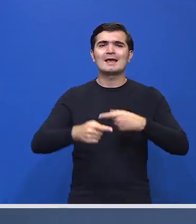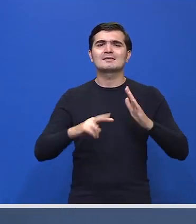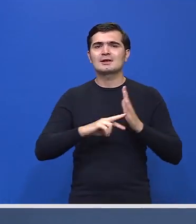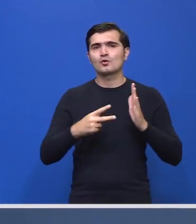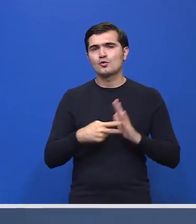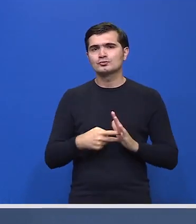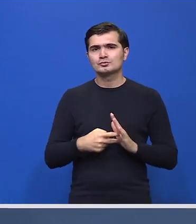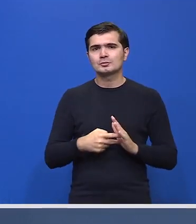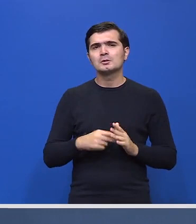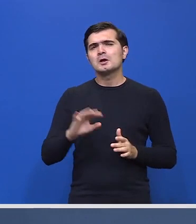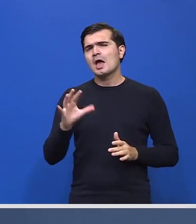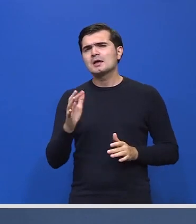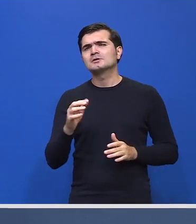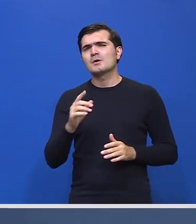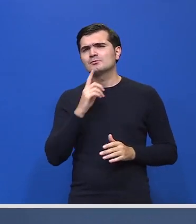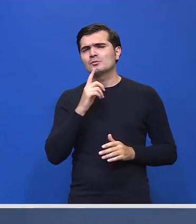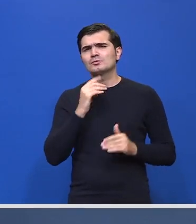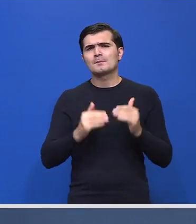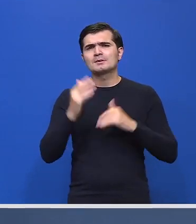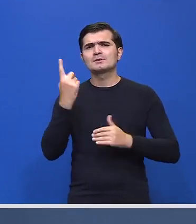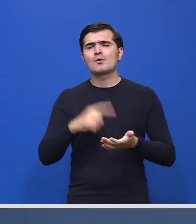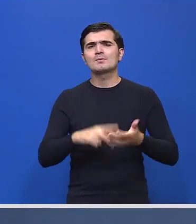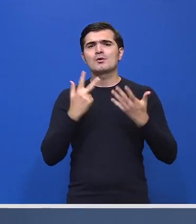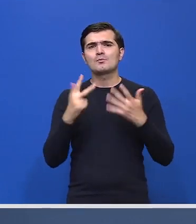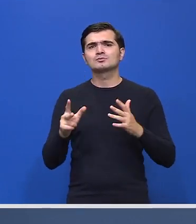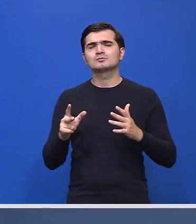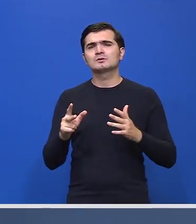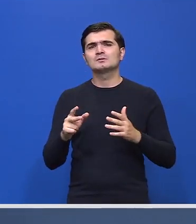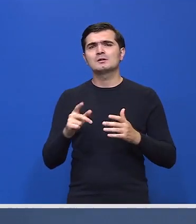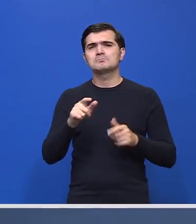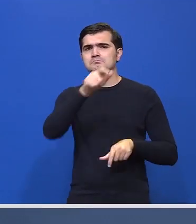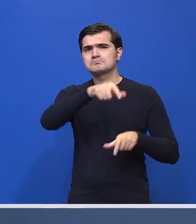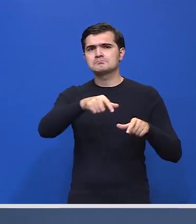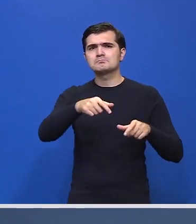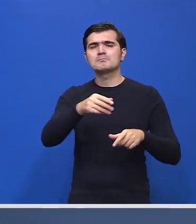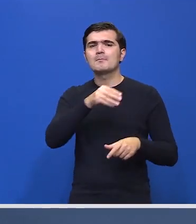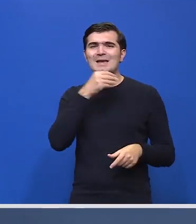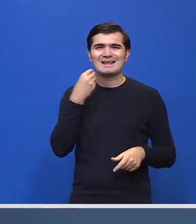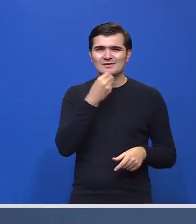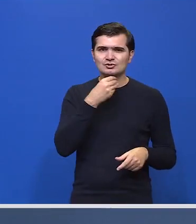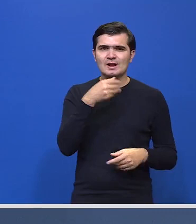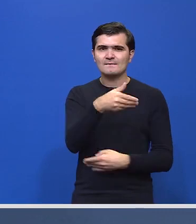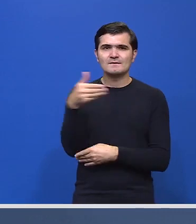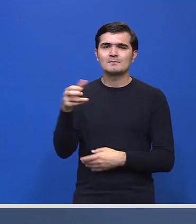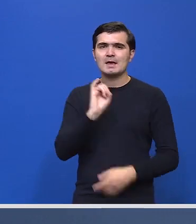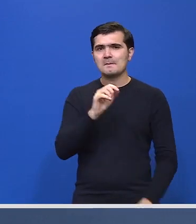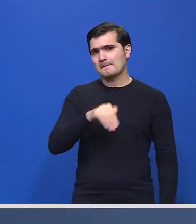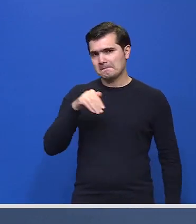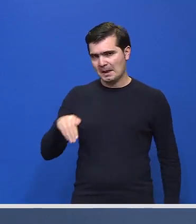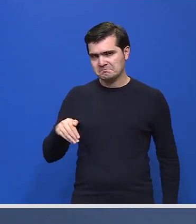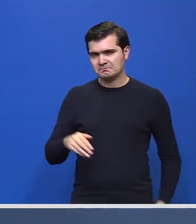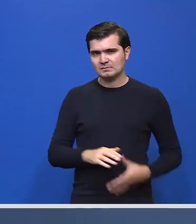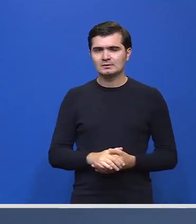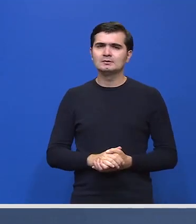Estimăm un număr de peste 1800 de beneficiari IMM-uri